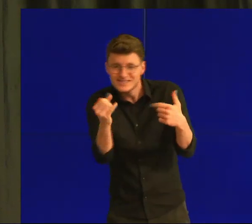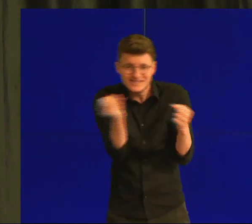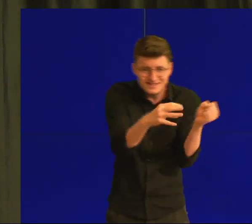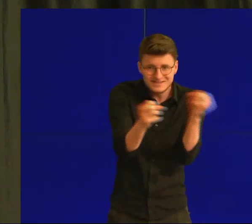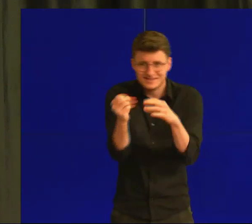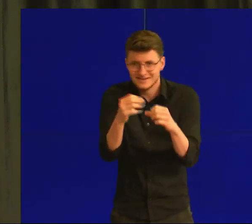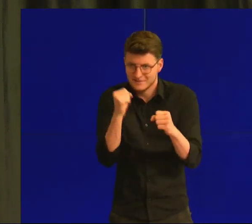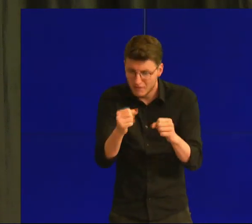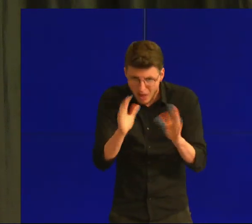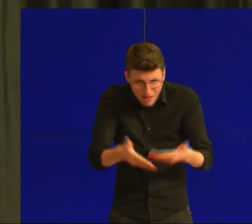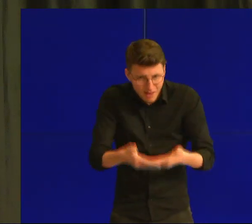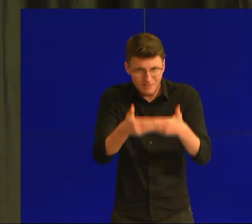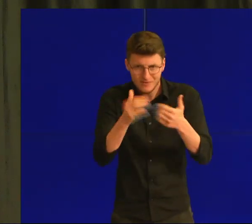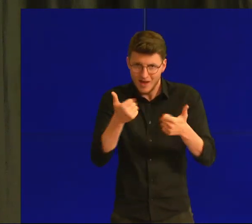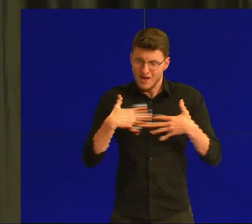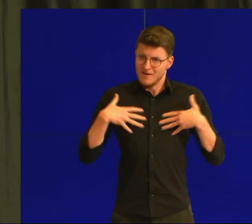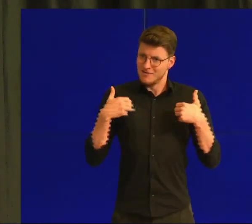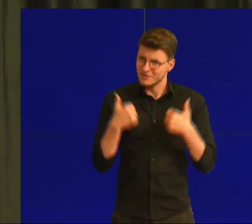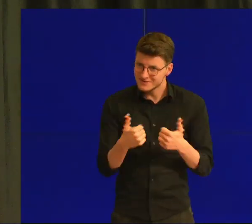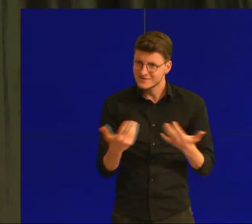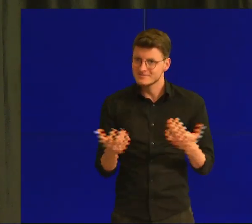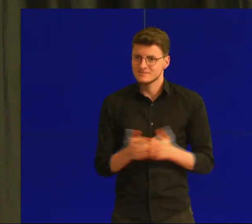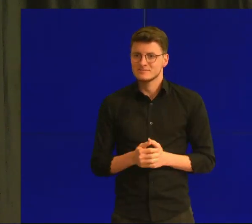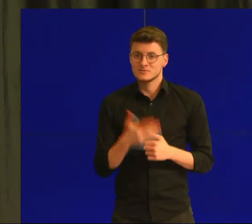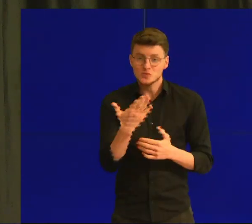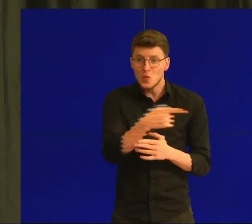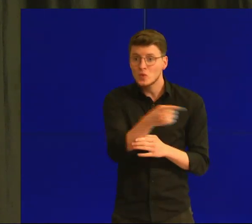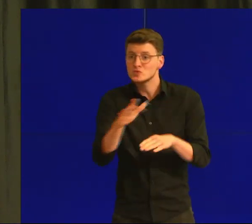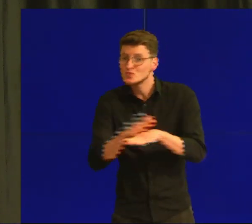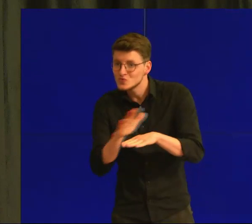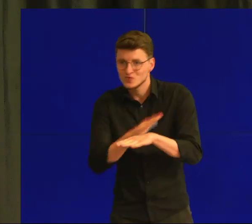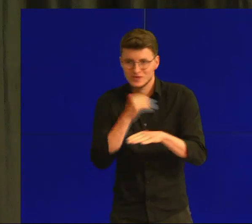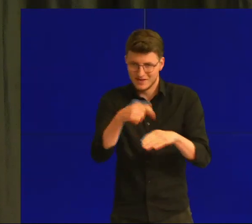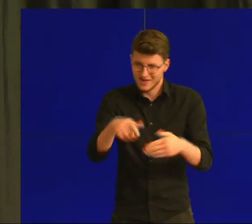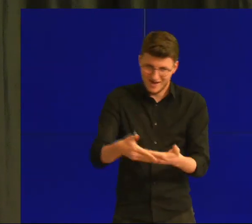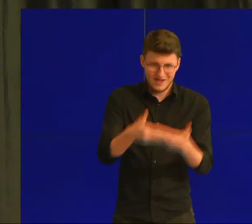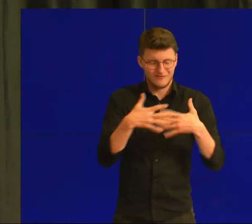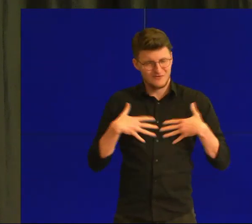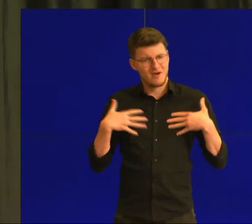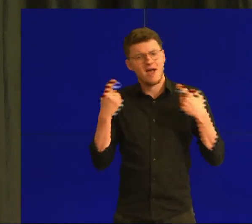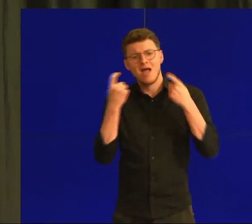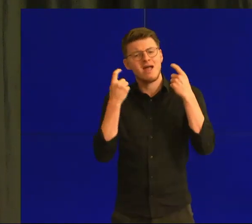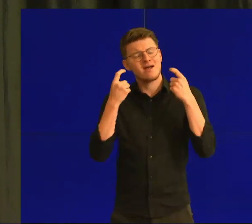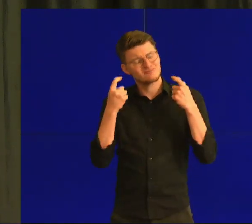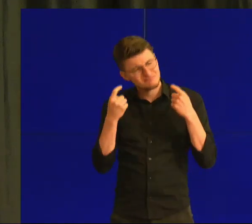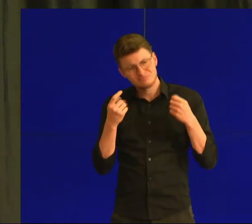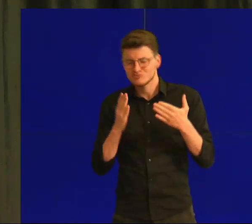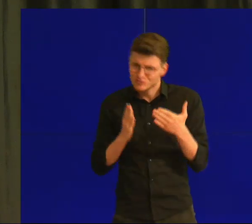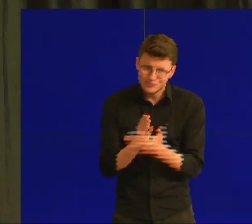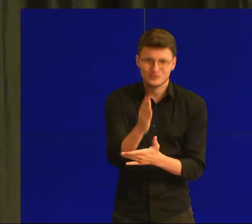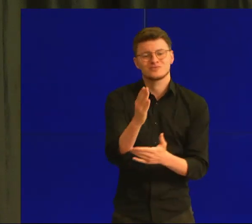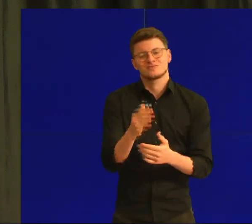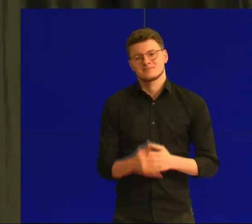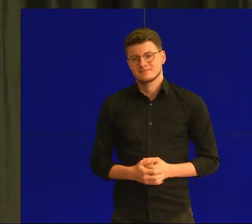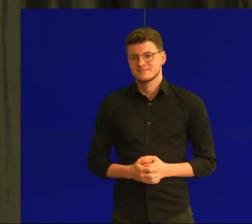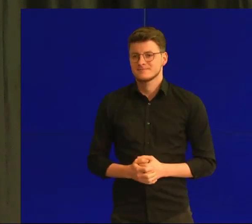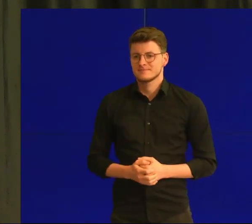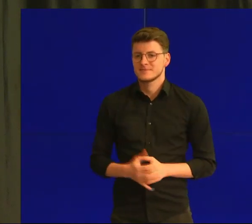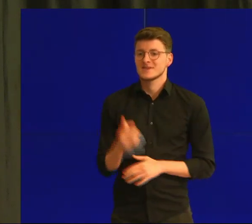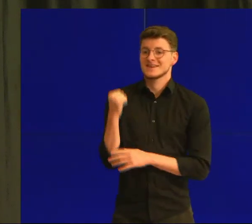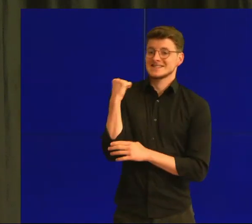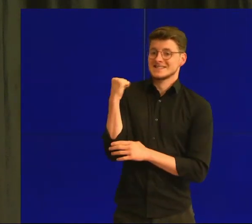des requins initiative réponse samedi dr monique période de crise il est